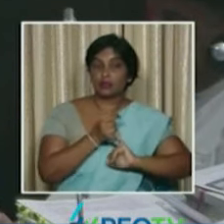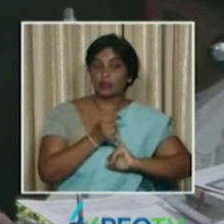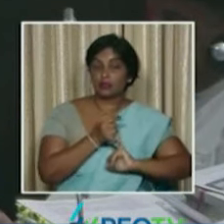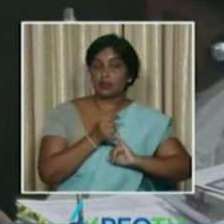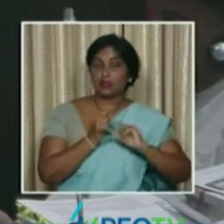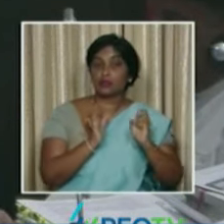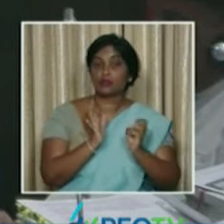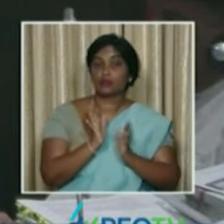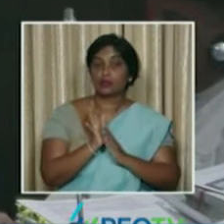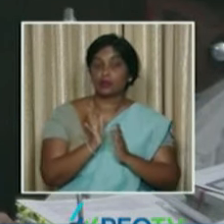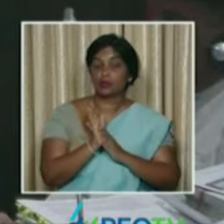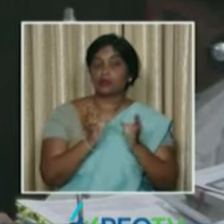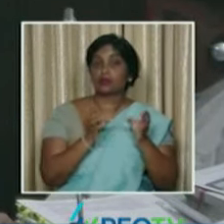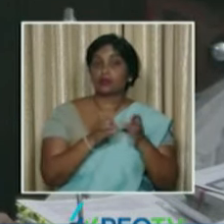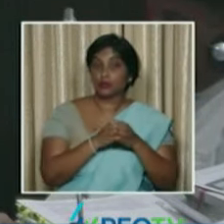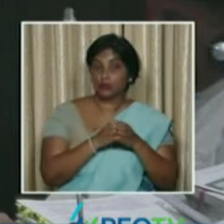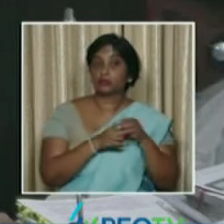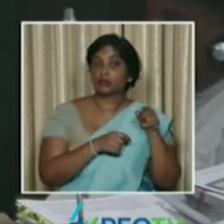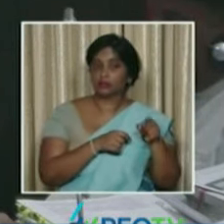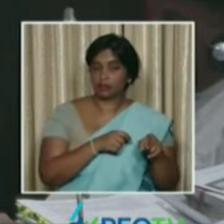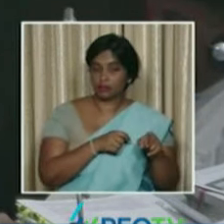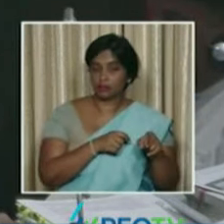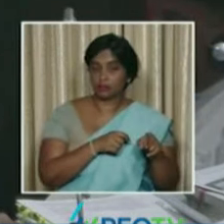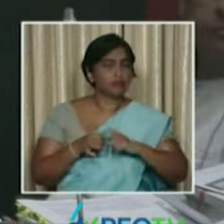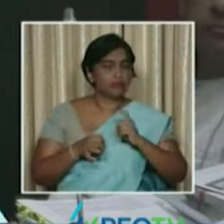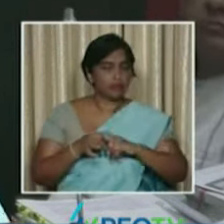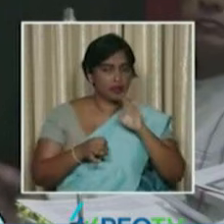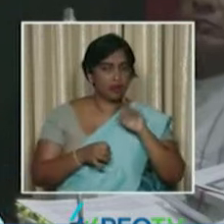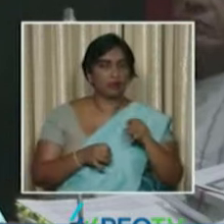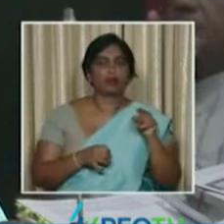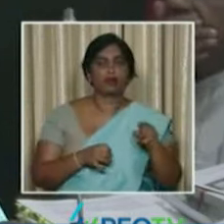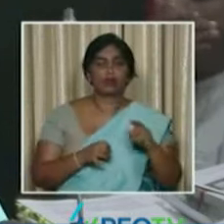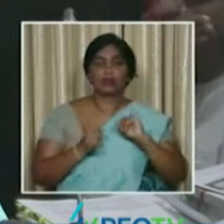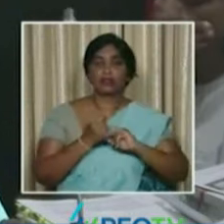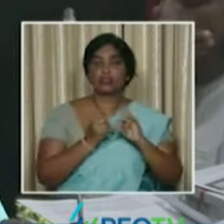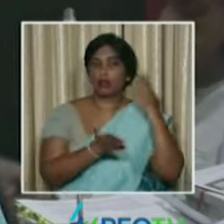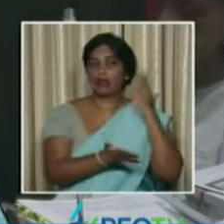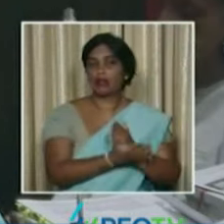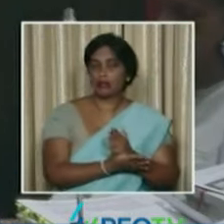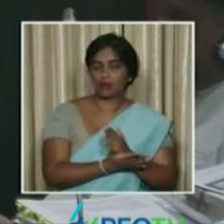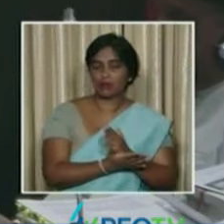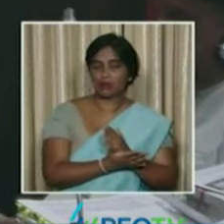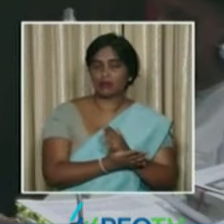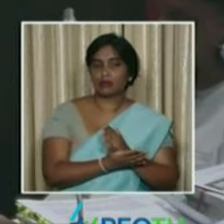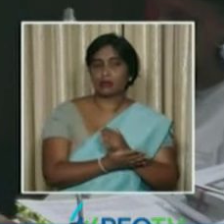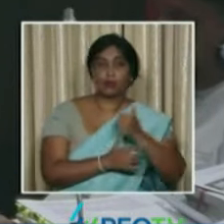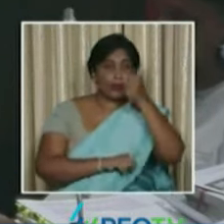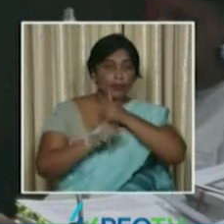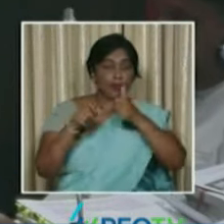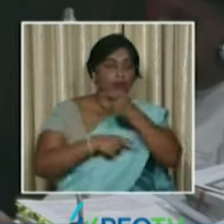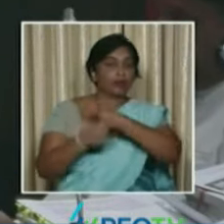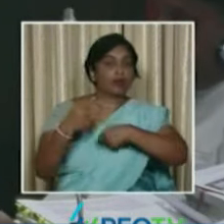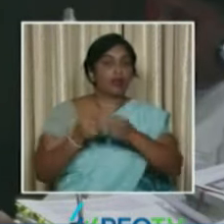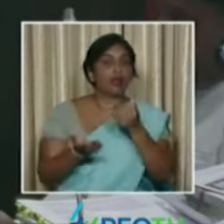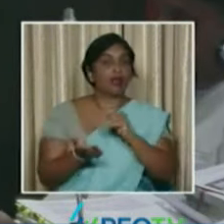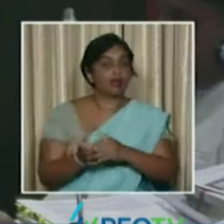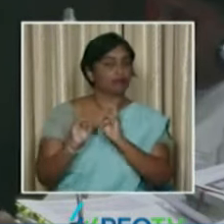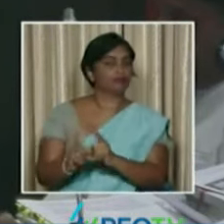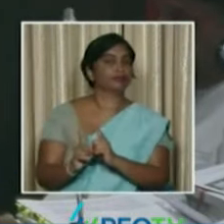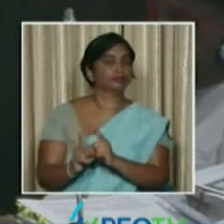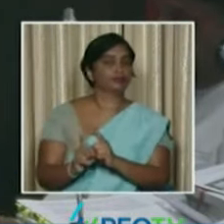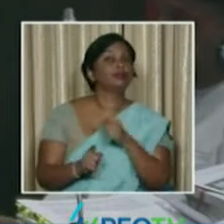අතුරු පාලක කමිටුව ඉන්ටර්නල් කමිටි එක අවශ්‍ය කරපු නිසා අතුරු කමිටු අත්හිට වල අර හොරු ටික ආයි ස්ථාපිත